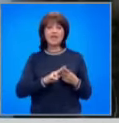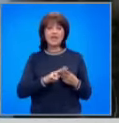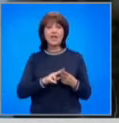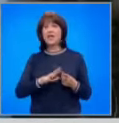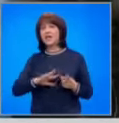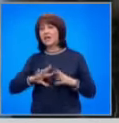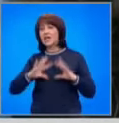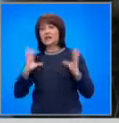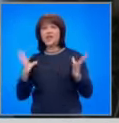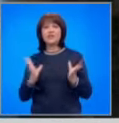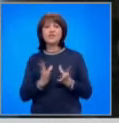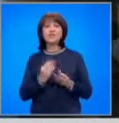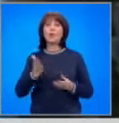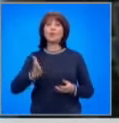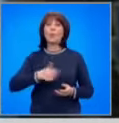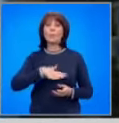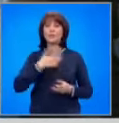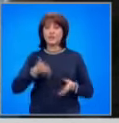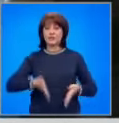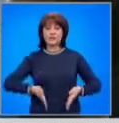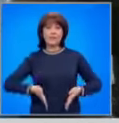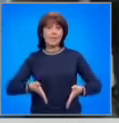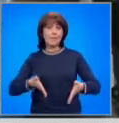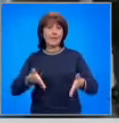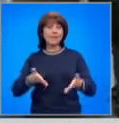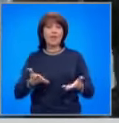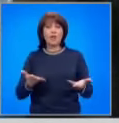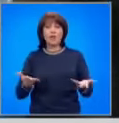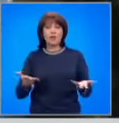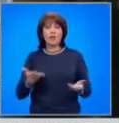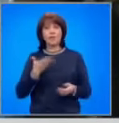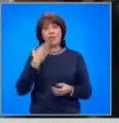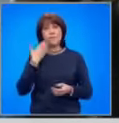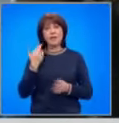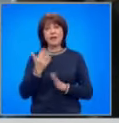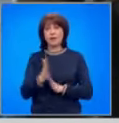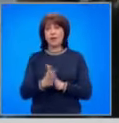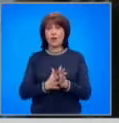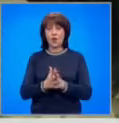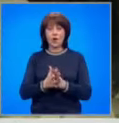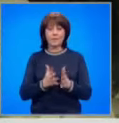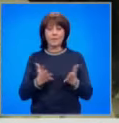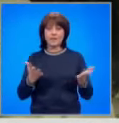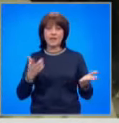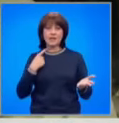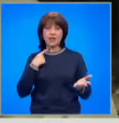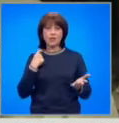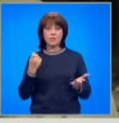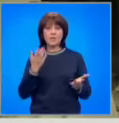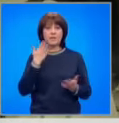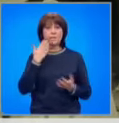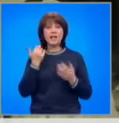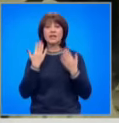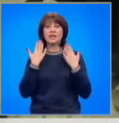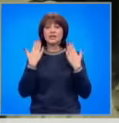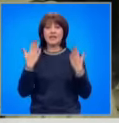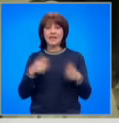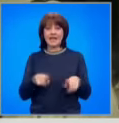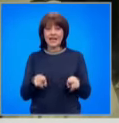които загиват по пътищата напоследък. Толкова млади хора, толкова млади животи изгубихме. Аз в същия